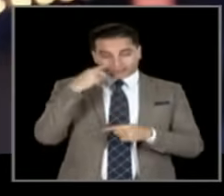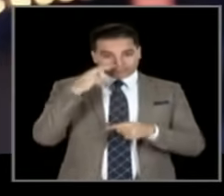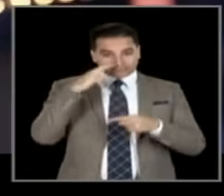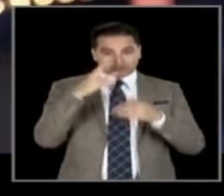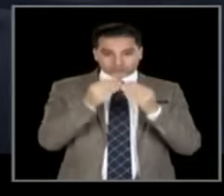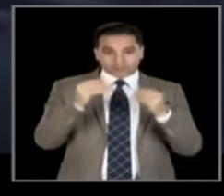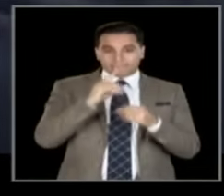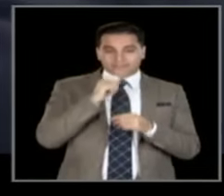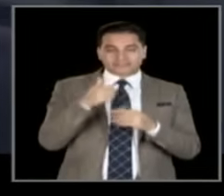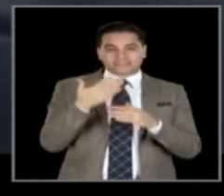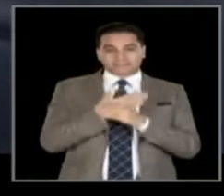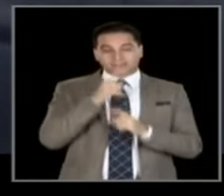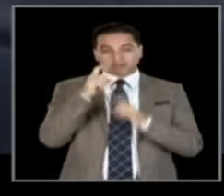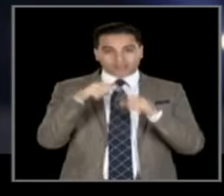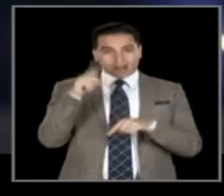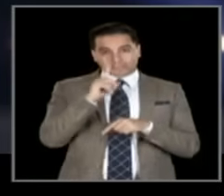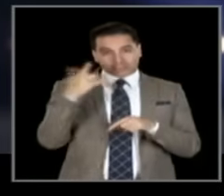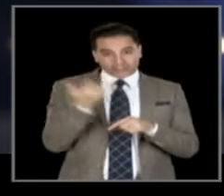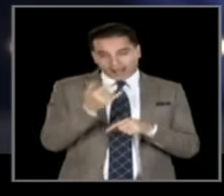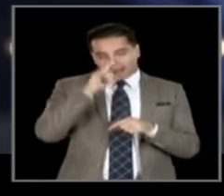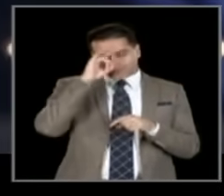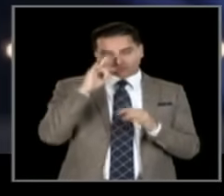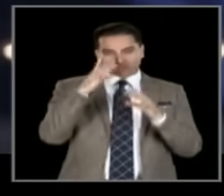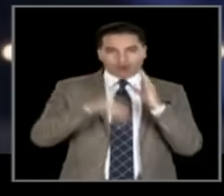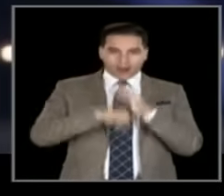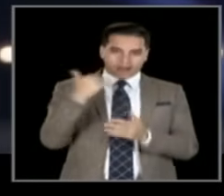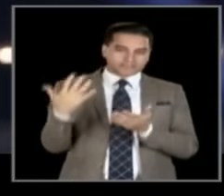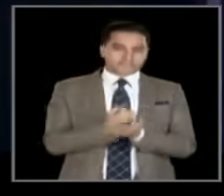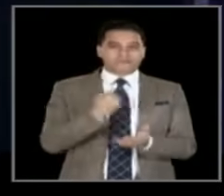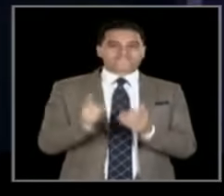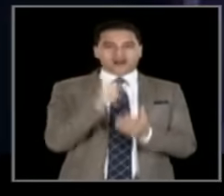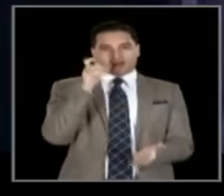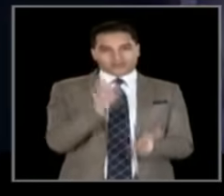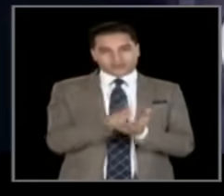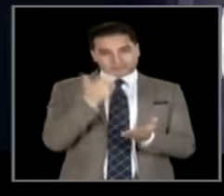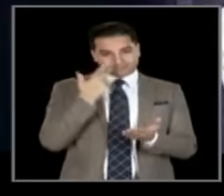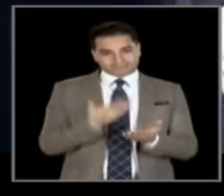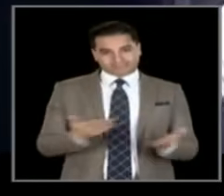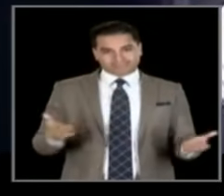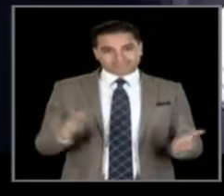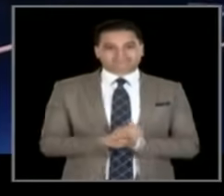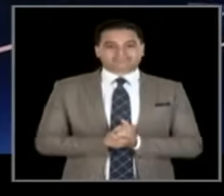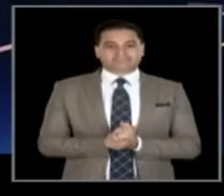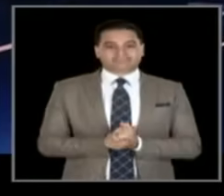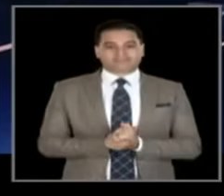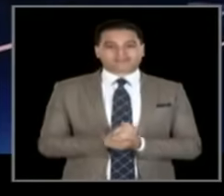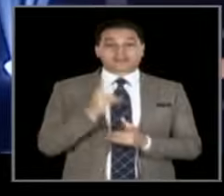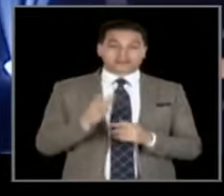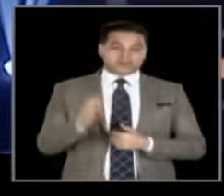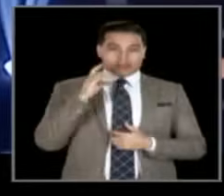كتير ولكن ده كان بسبب ان الاسئله النهارده مش سهله ان شاء الله نحسم الماتش صالحنا في عجره الف